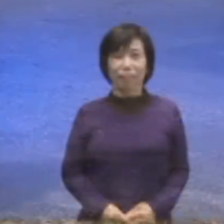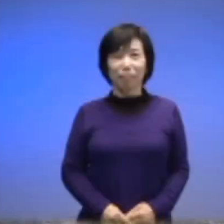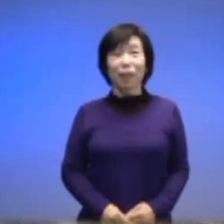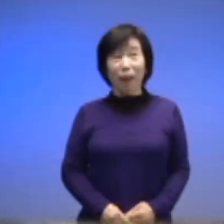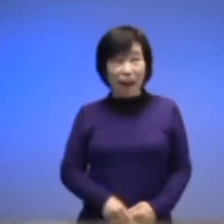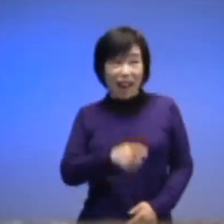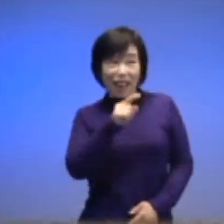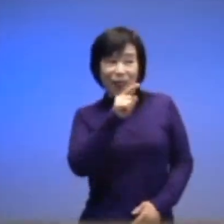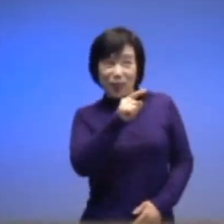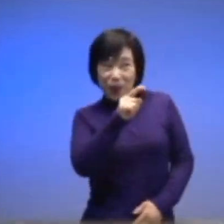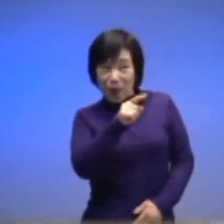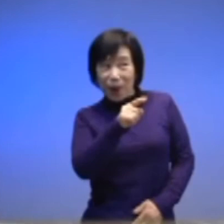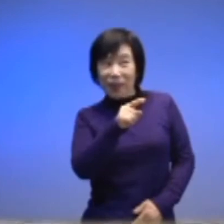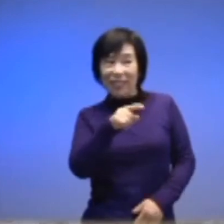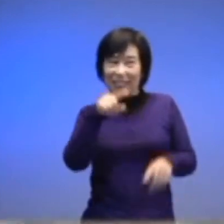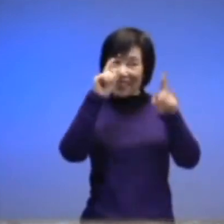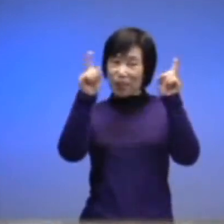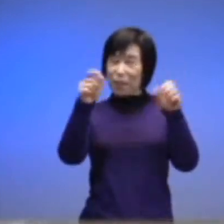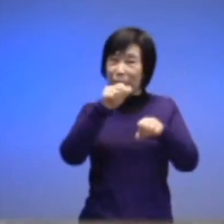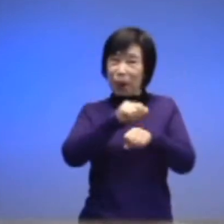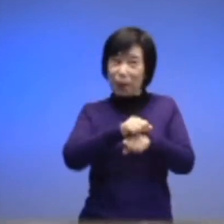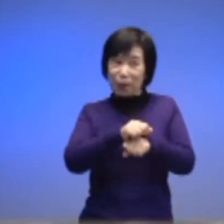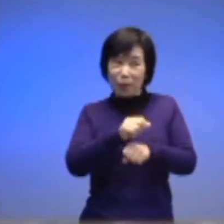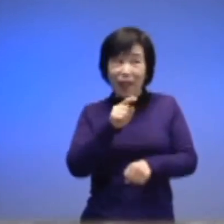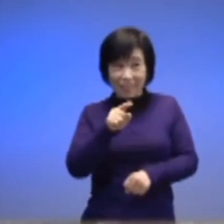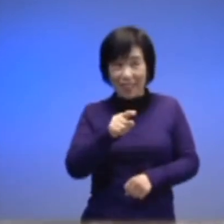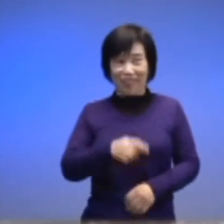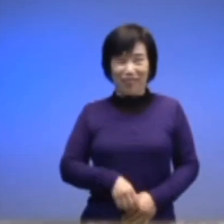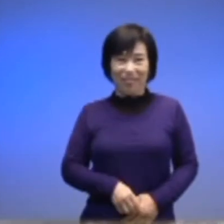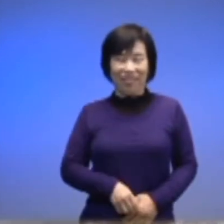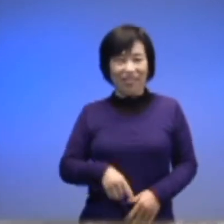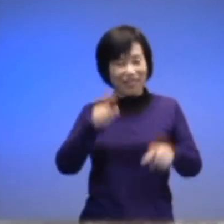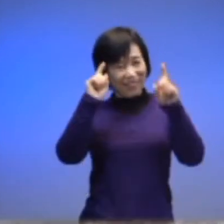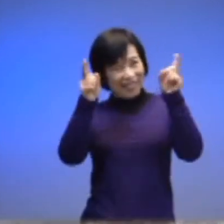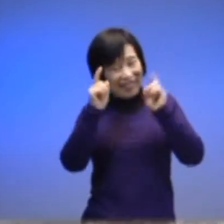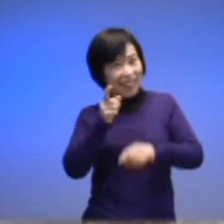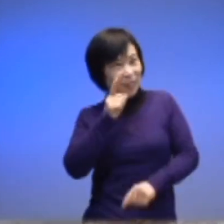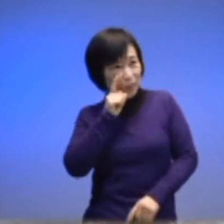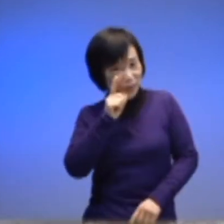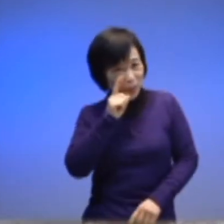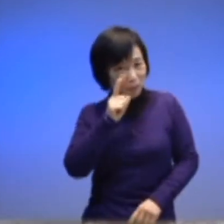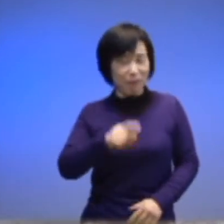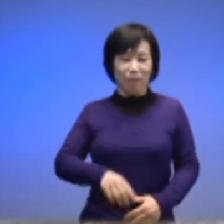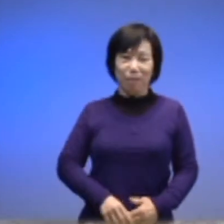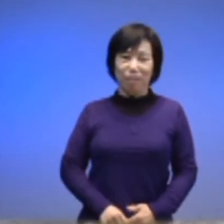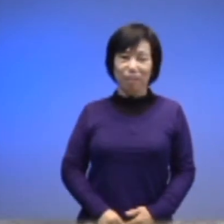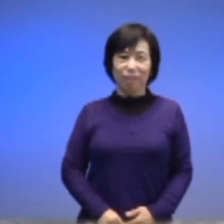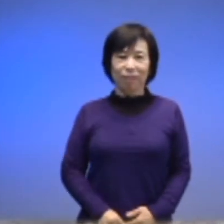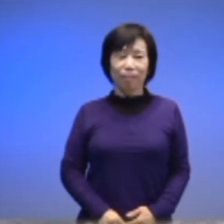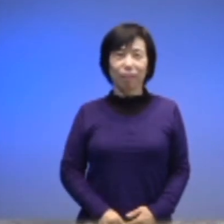わあ、こっちにも遊具ある。ええやん、行ってみよう。